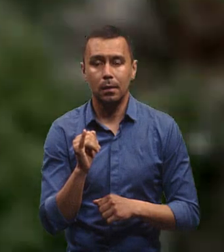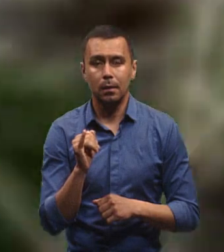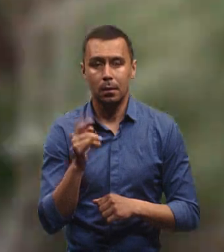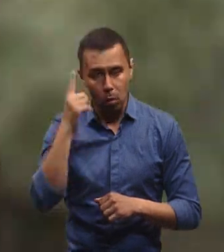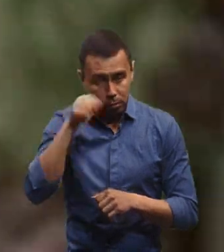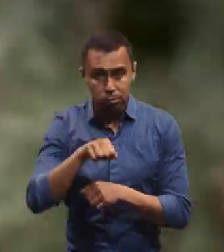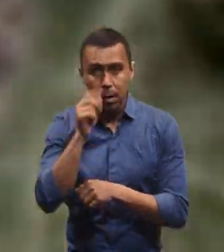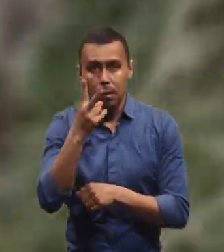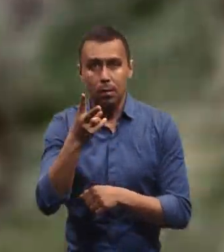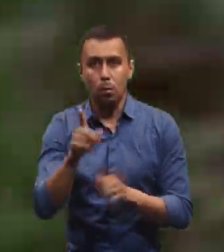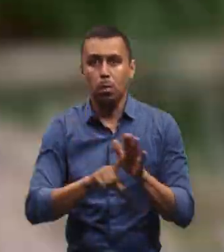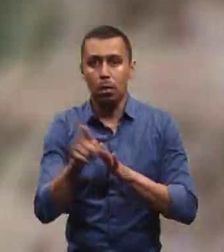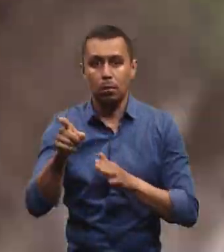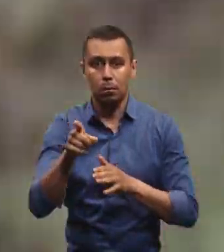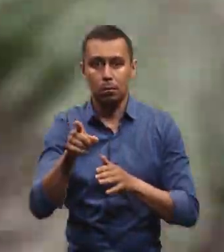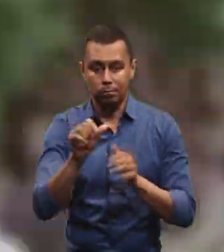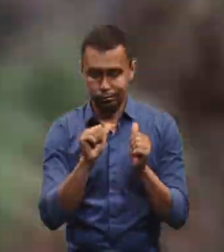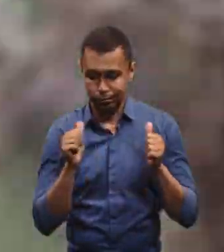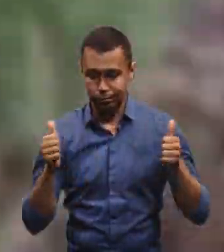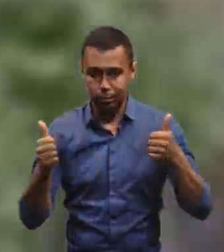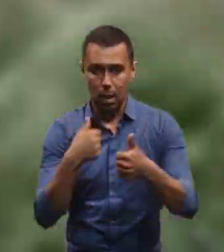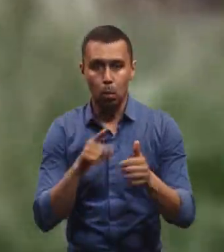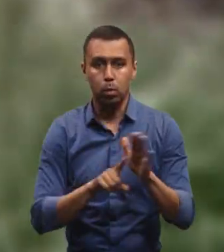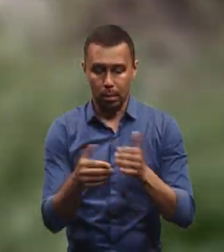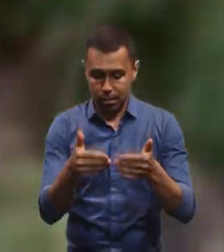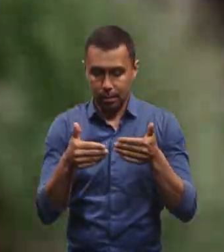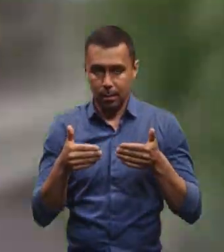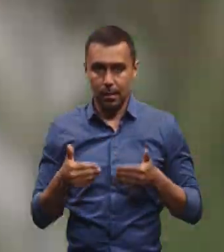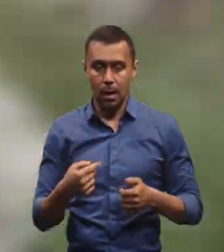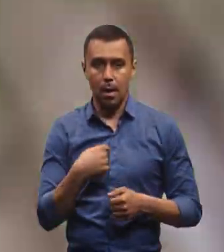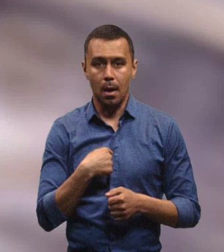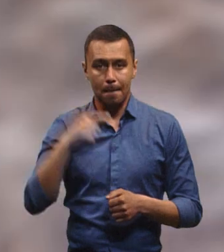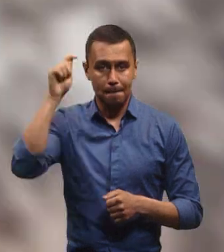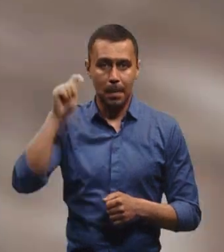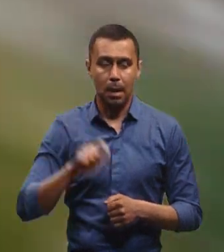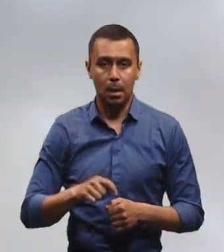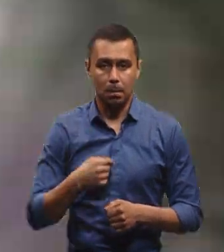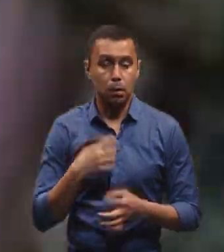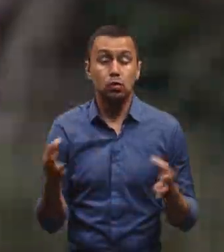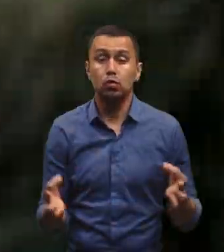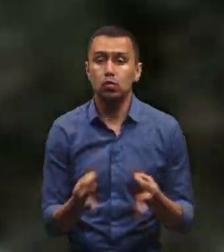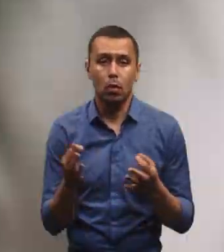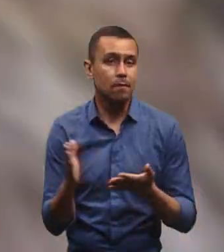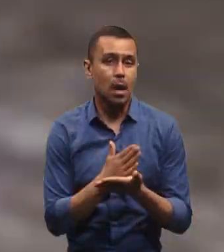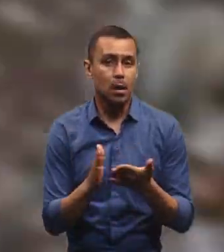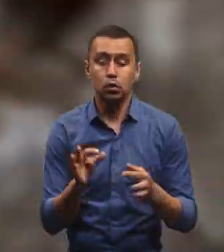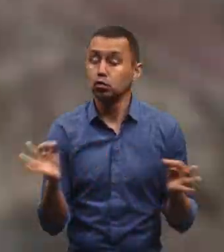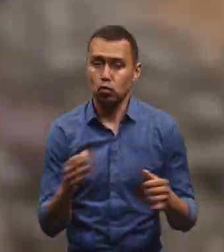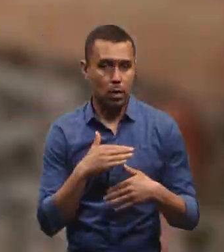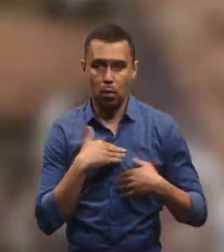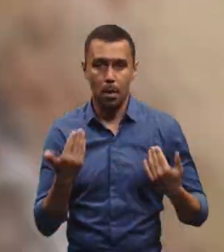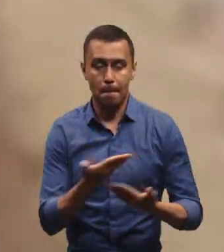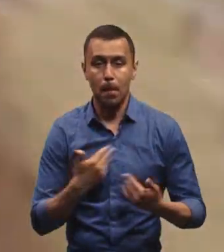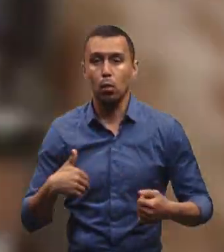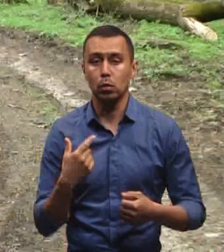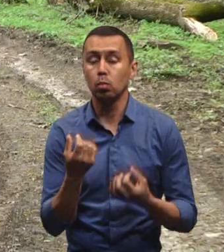піднімаєш голову, дивишся, а тебе ж починають брати в окруження, і ти починаєш потроху відходити. Я приїхав, ми нічого, взагалі нічого не хотіли, ми